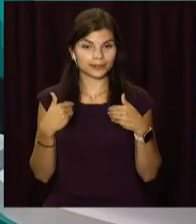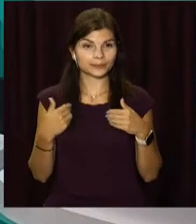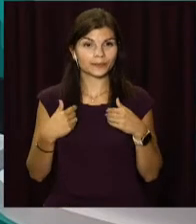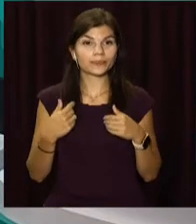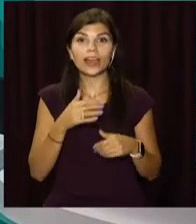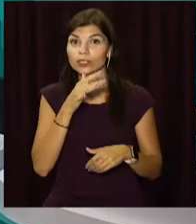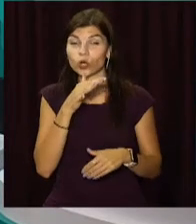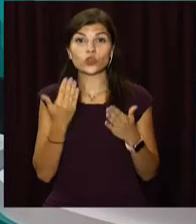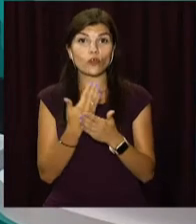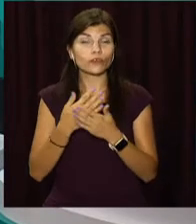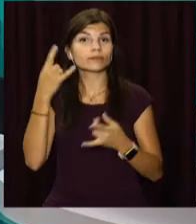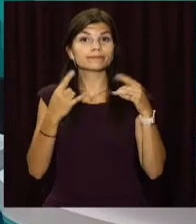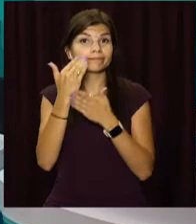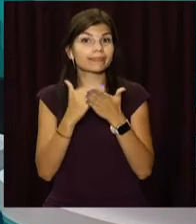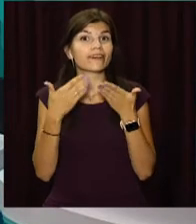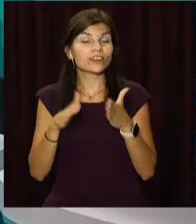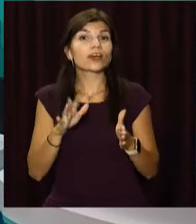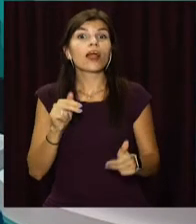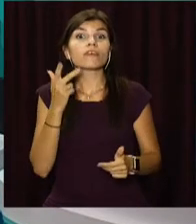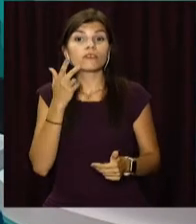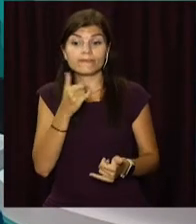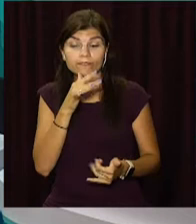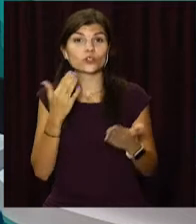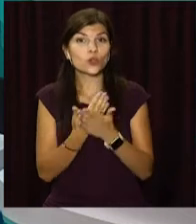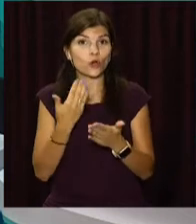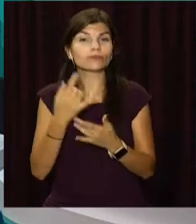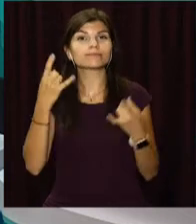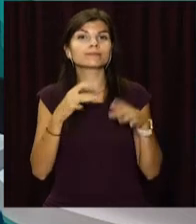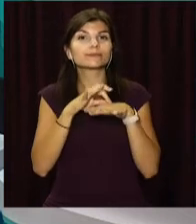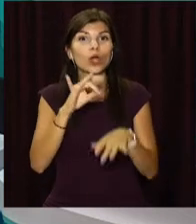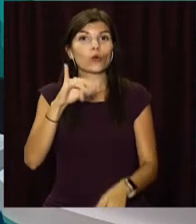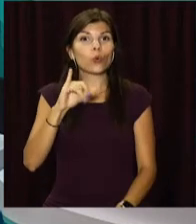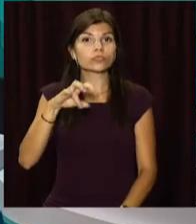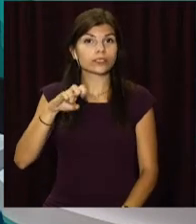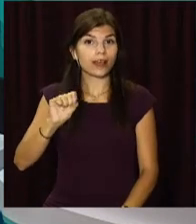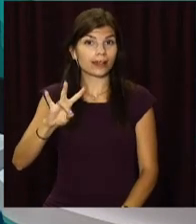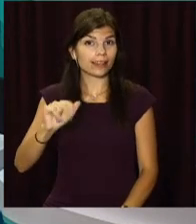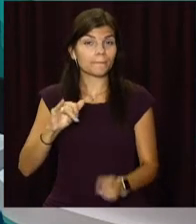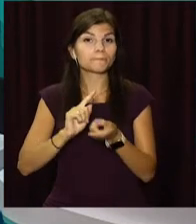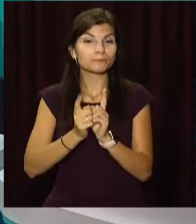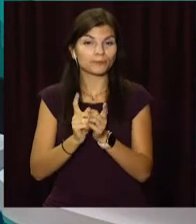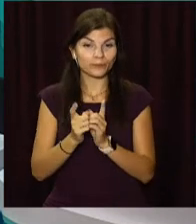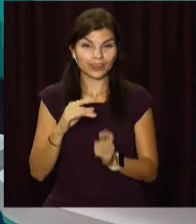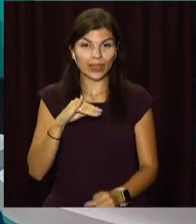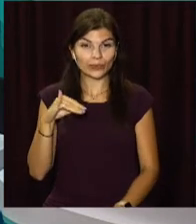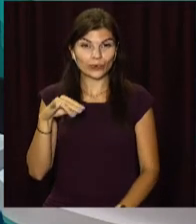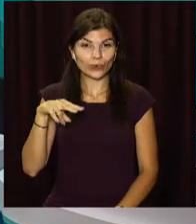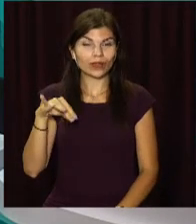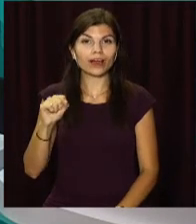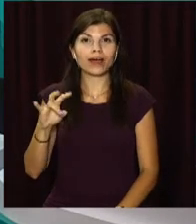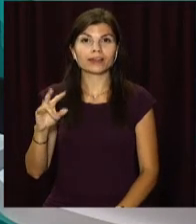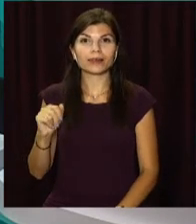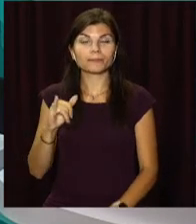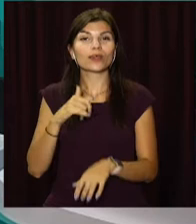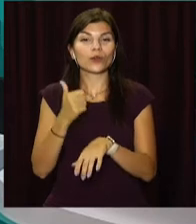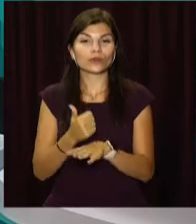Вітаю! Час новин на відкритому. Як завжди у цій порі новини. У студії для вас працюють Руслана Козиряцька та сурдоперекладачка Юліана